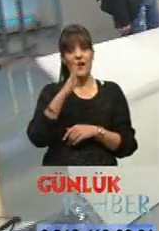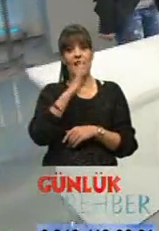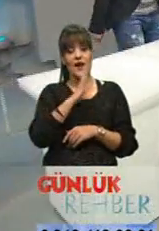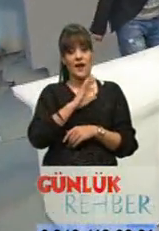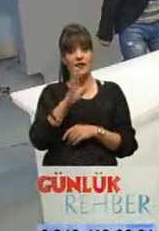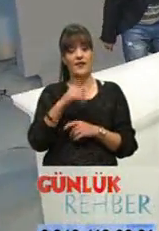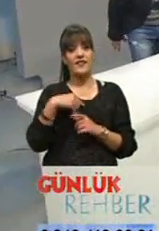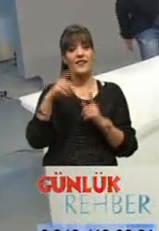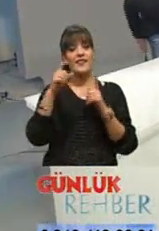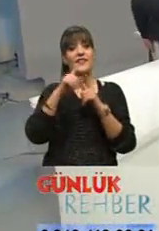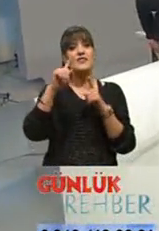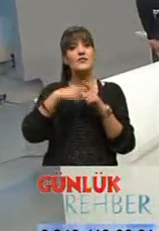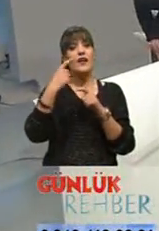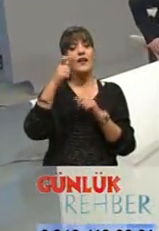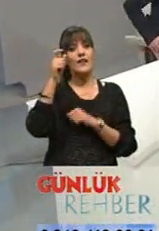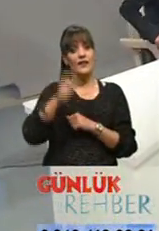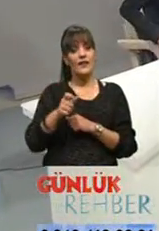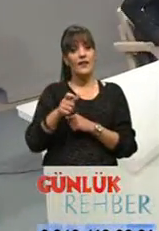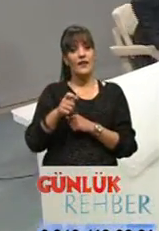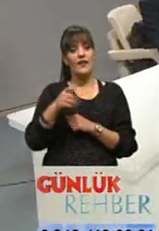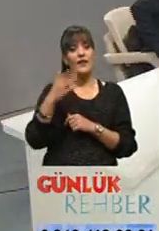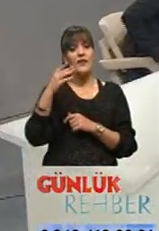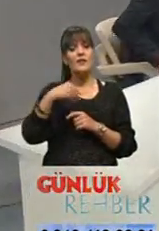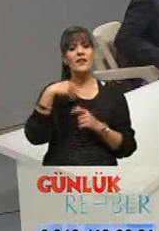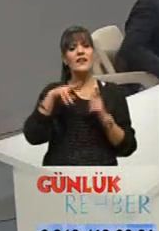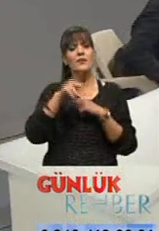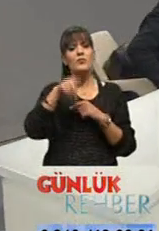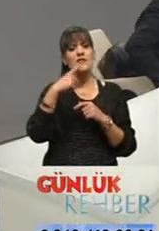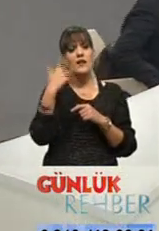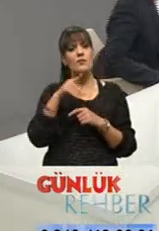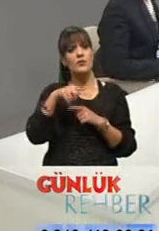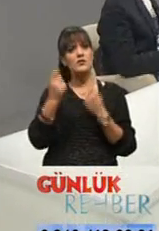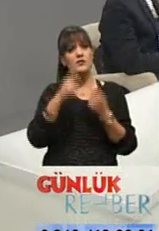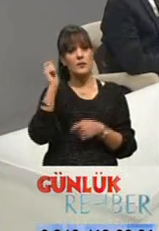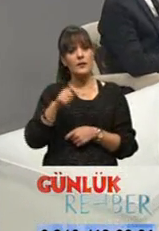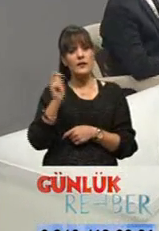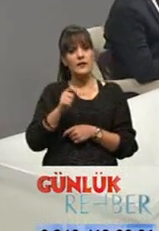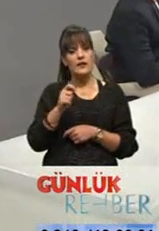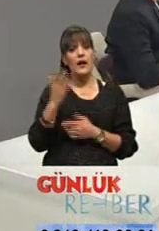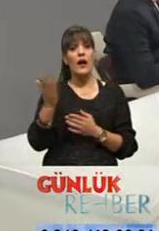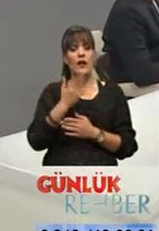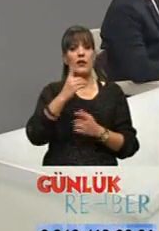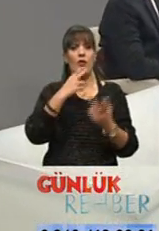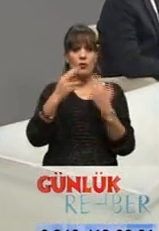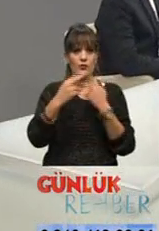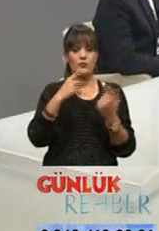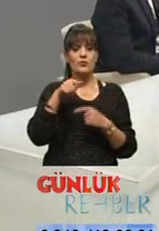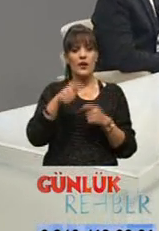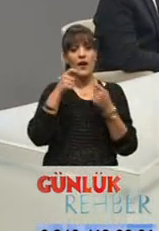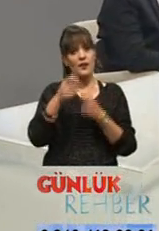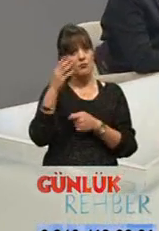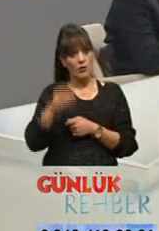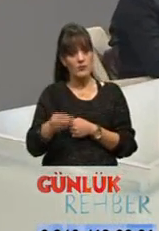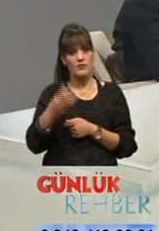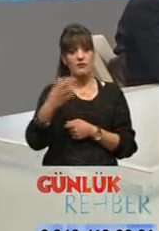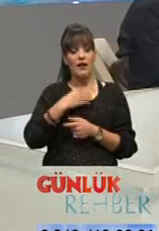Harika DJ. Ya Yiğit, bu senelerdir bu iş yapılır da, hatta konuşulur da, bunun eğitimi